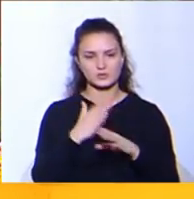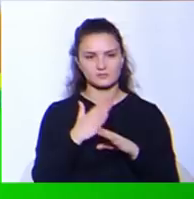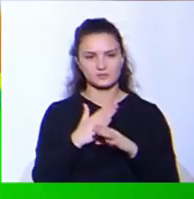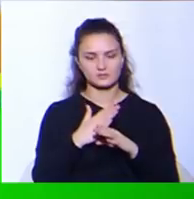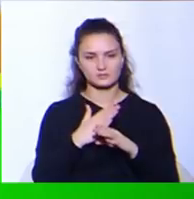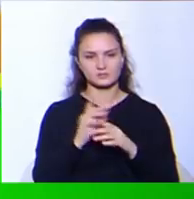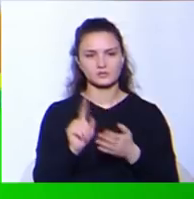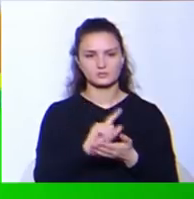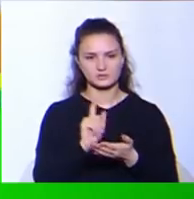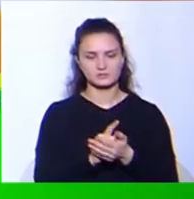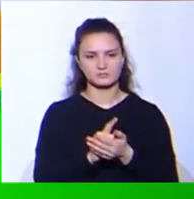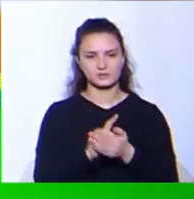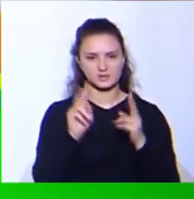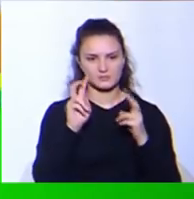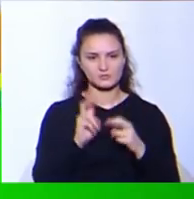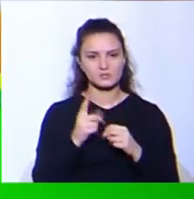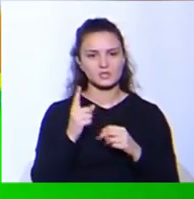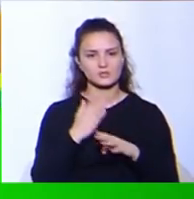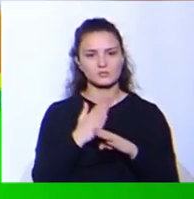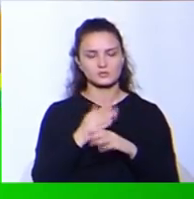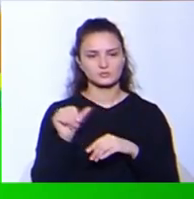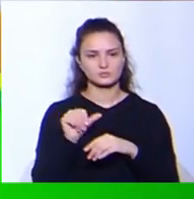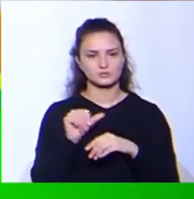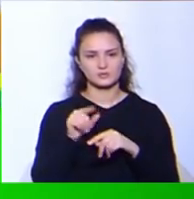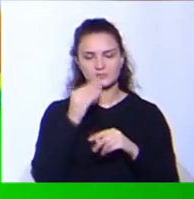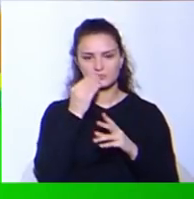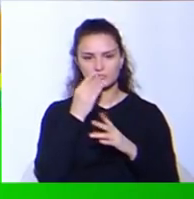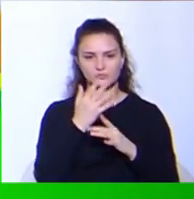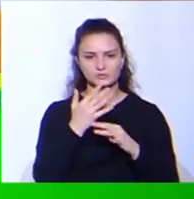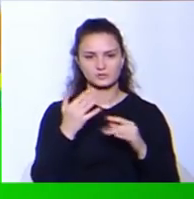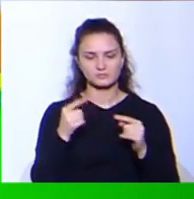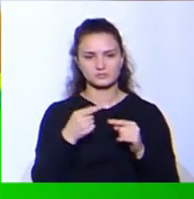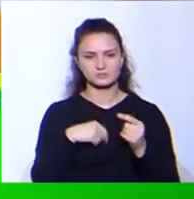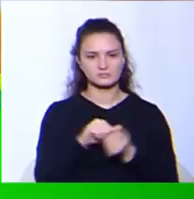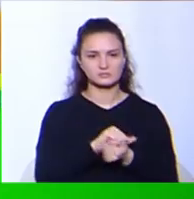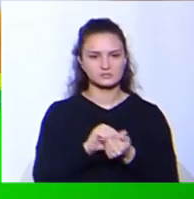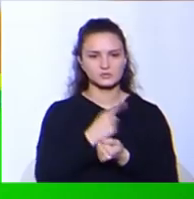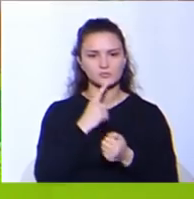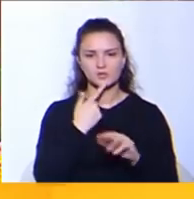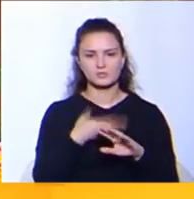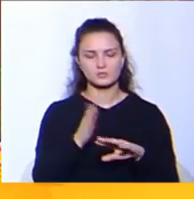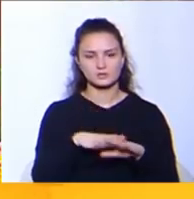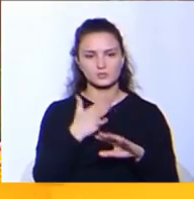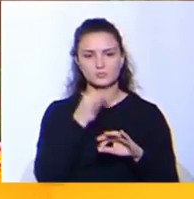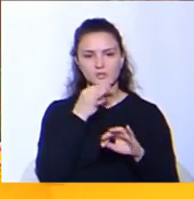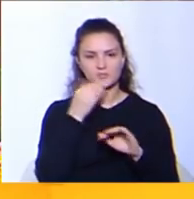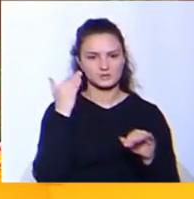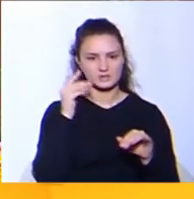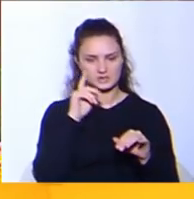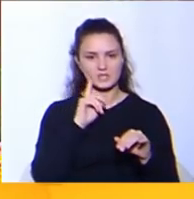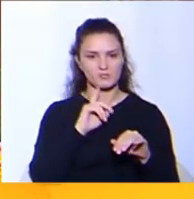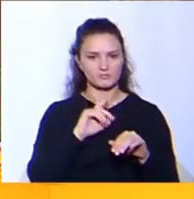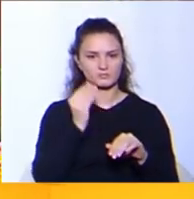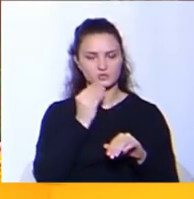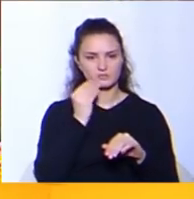ხდები, აუცილებლად გადაამოწმეთ, რატომ ხდება ცუდად ამ პროდუქტების მონელება, რატომ გაუძნელდა, თუ მანამდე ძალიან დიდი სიამოვნებით